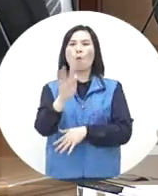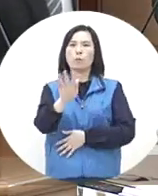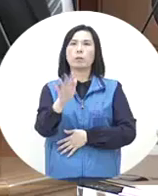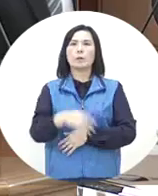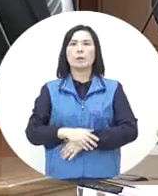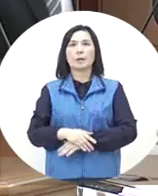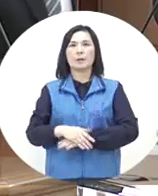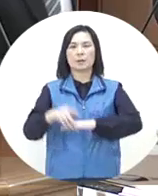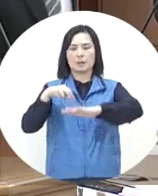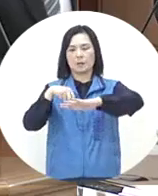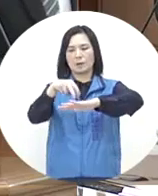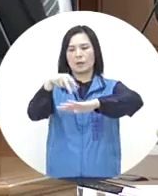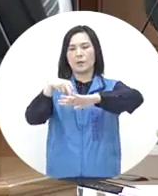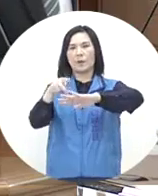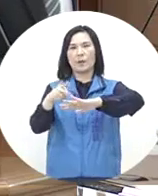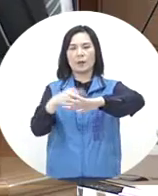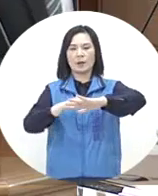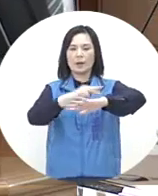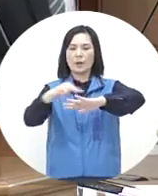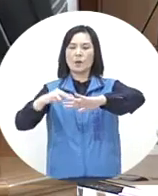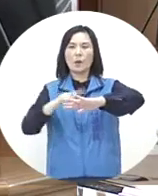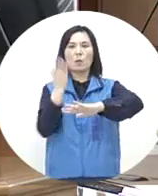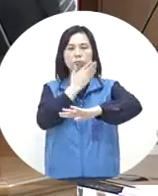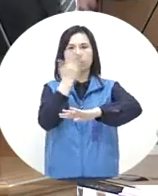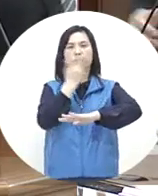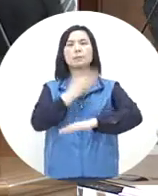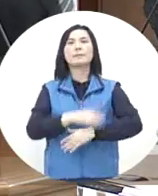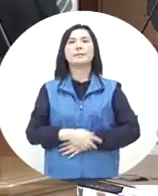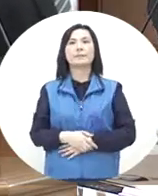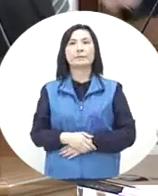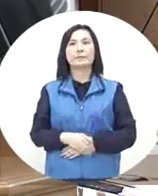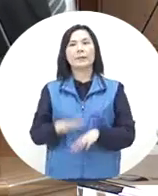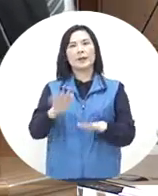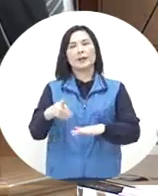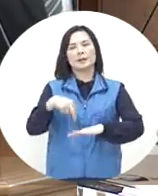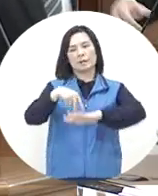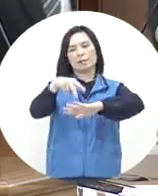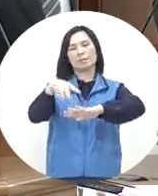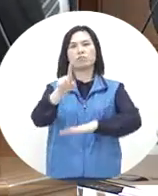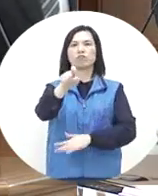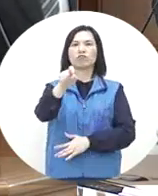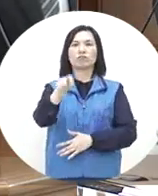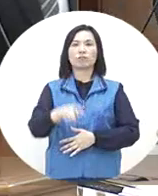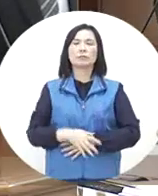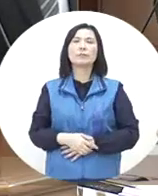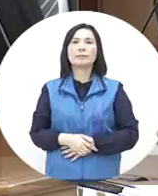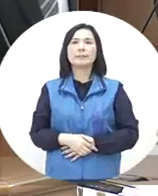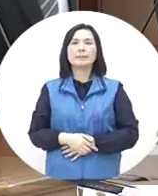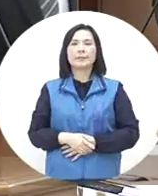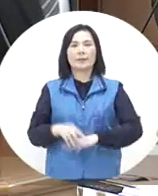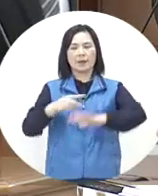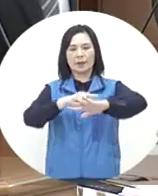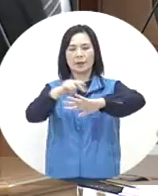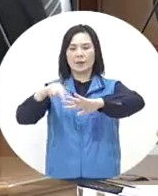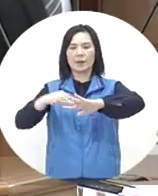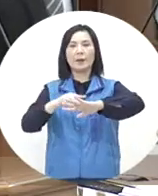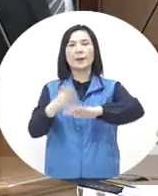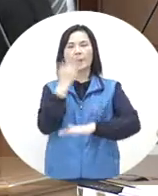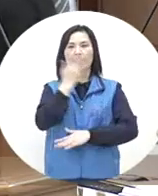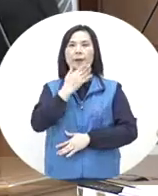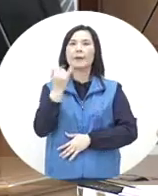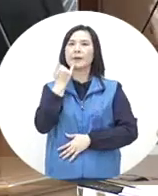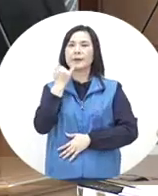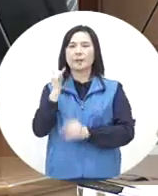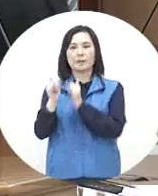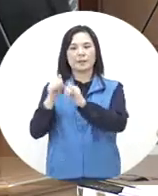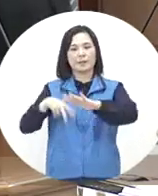道哈，甲创个水水啦。 对了，今麦阿伯会使行啦， 因为冲水水， 要不然冲 水水，他也当行。 好，感谢市长，